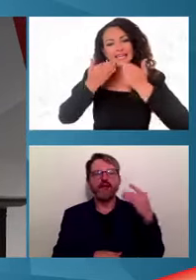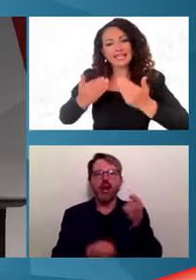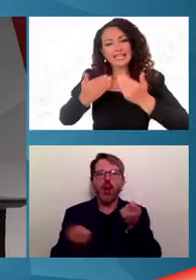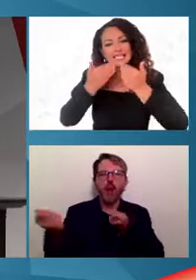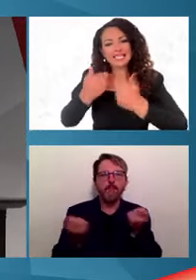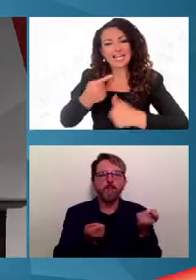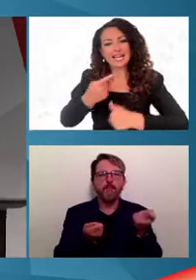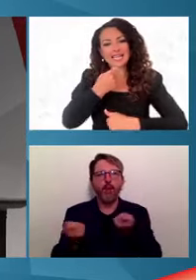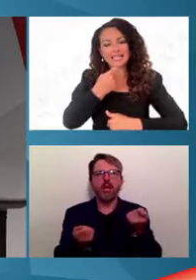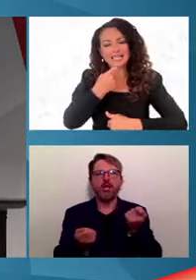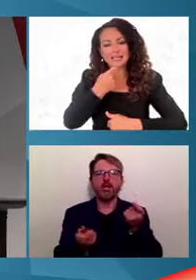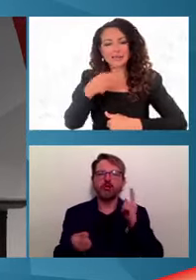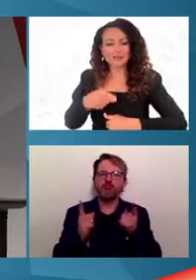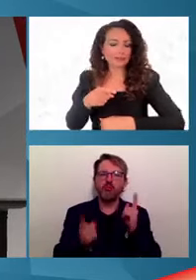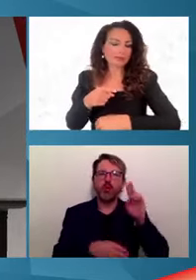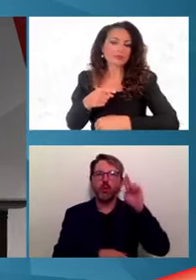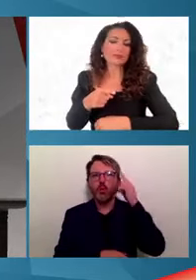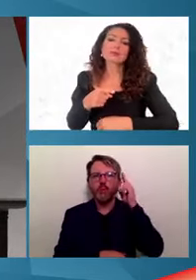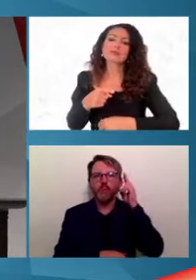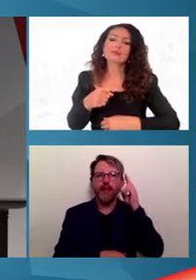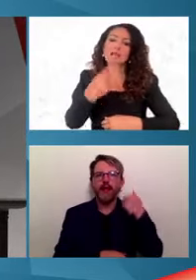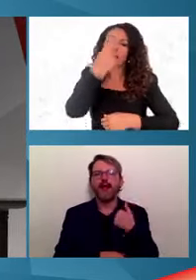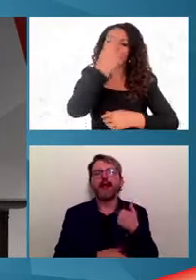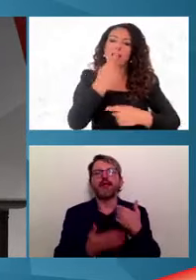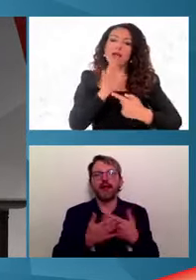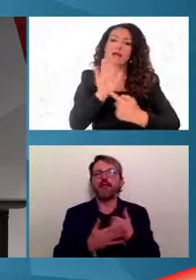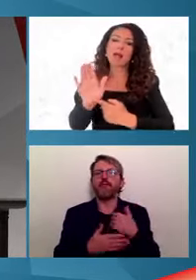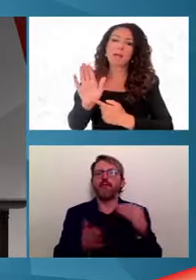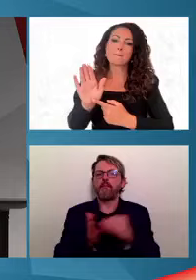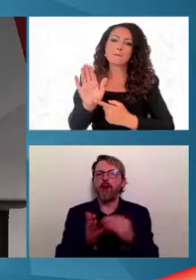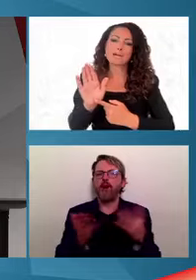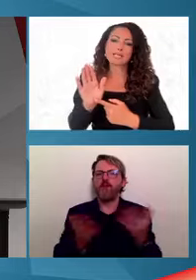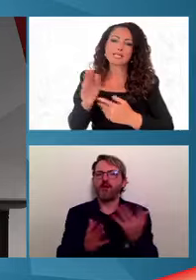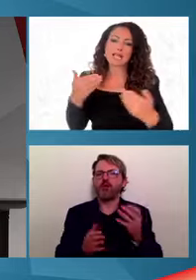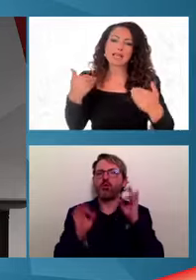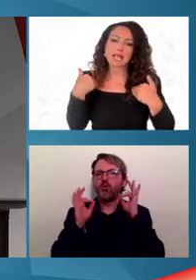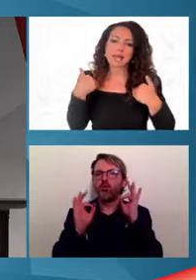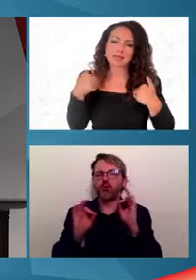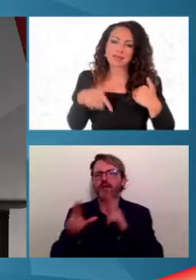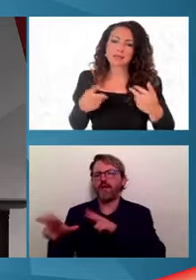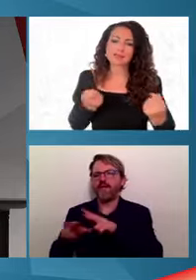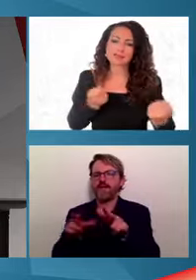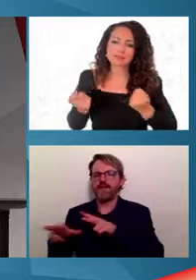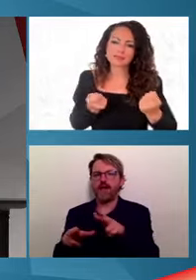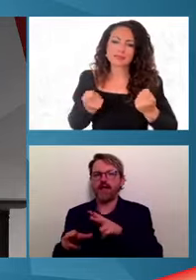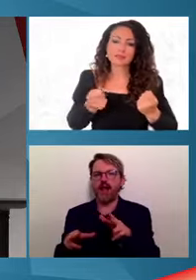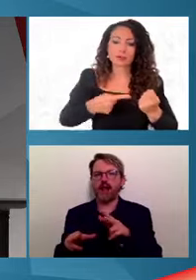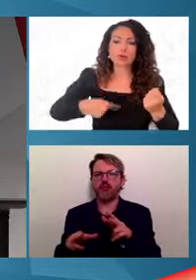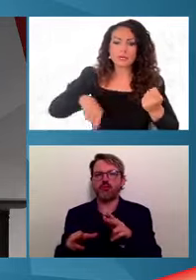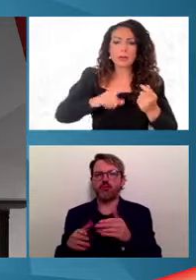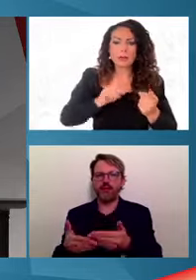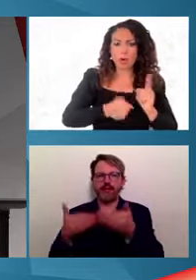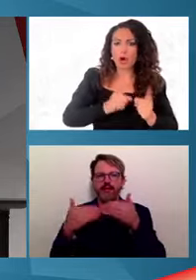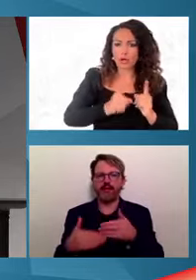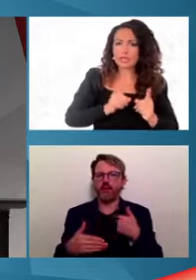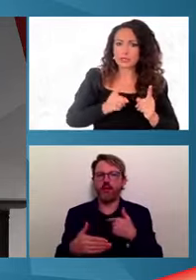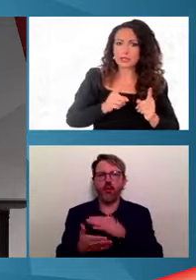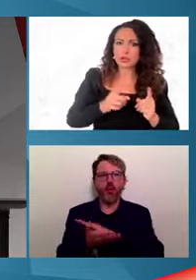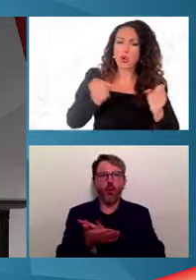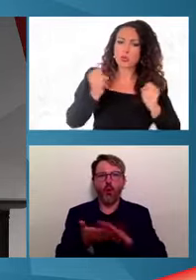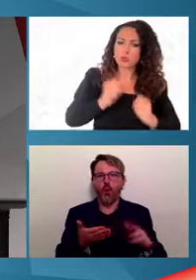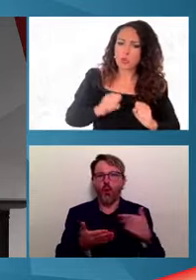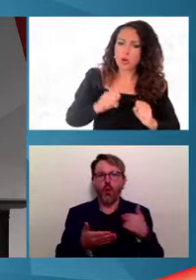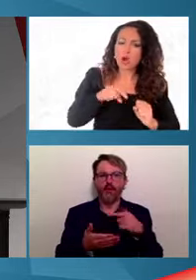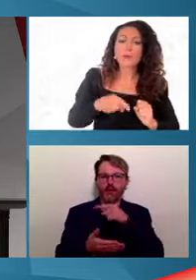nicht eine gute, und wir haben eine gute funktionierende Verwaltung im Hintergrund hat, setzt man nicht um. Und deswegen darf man die